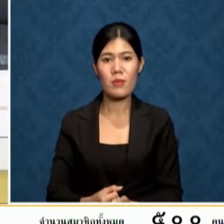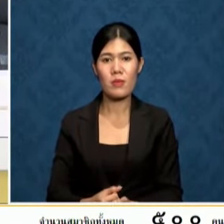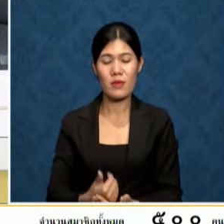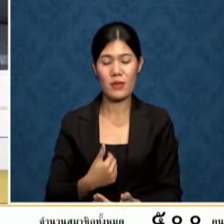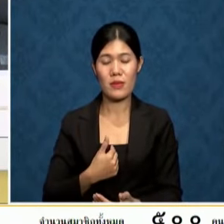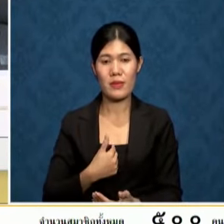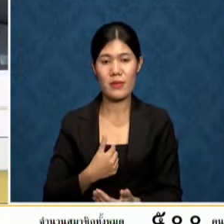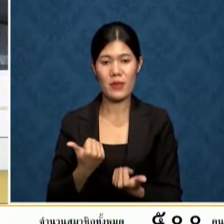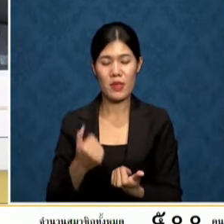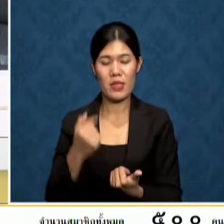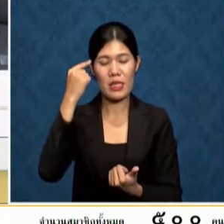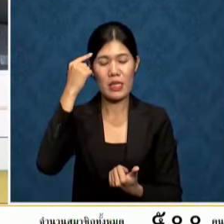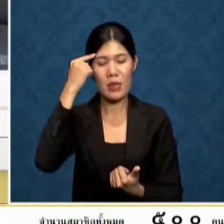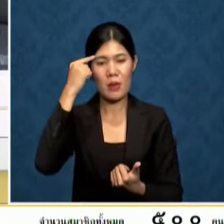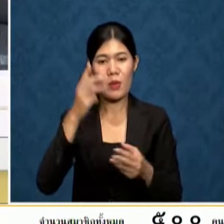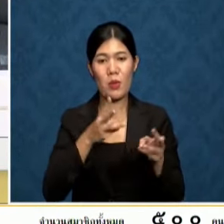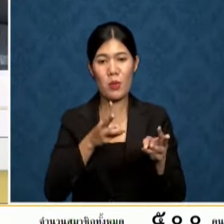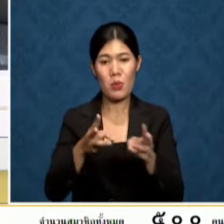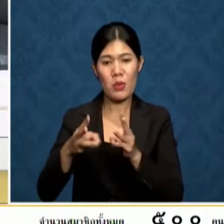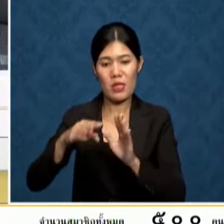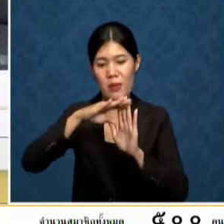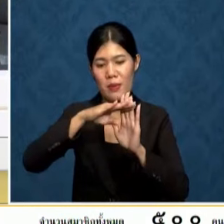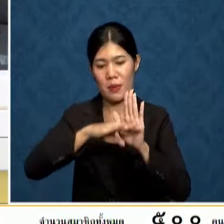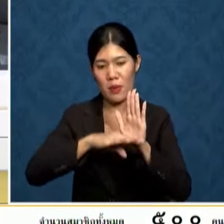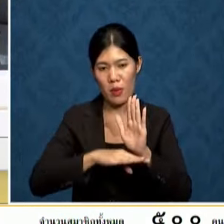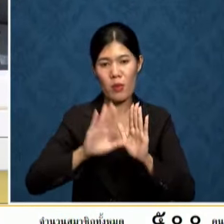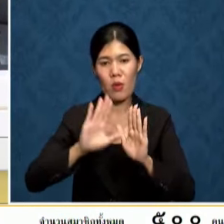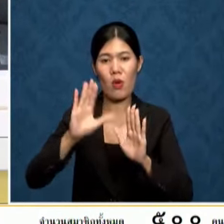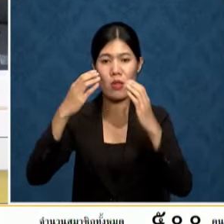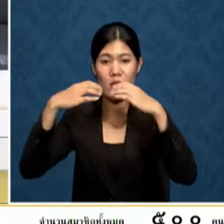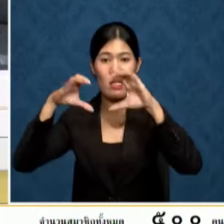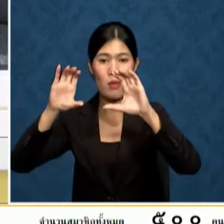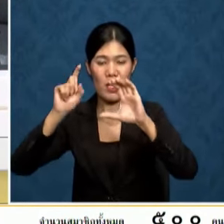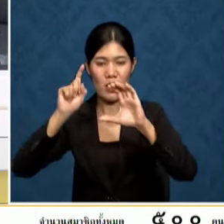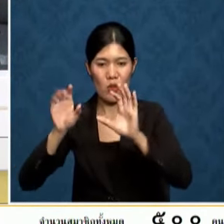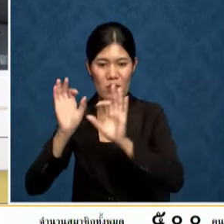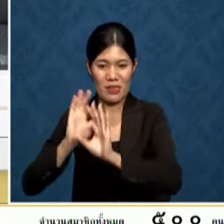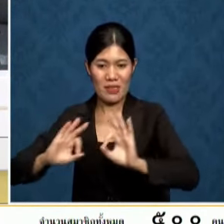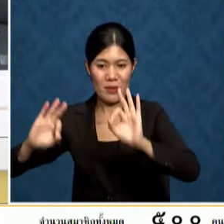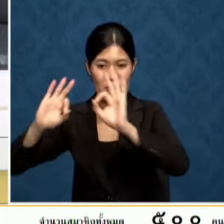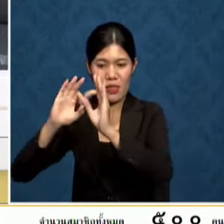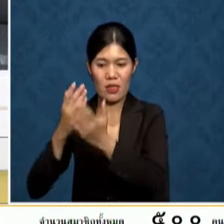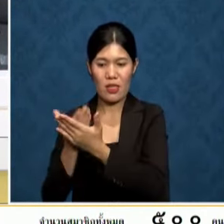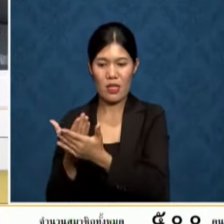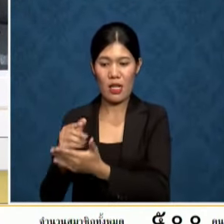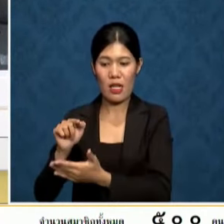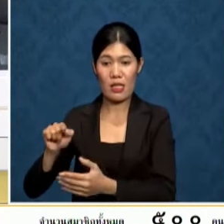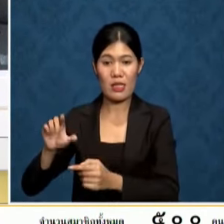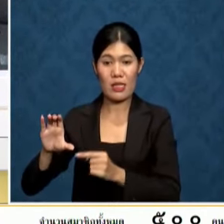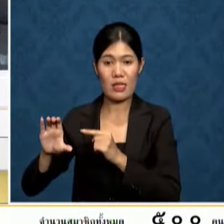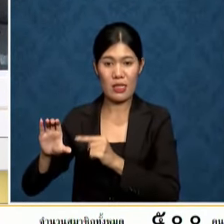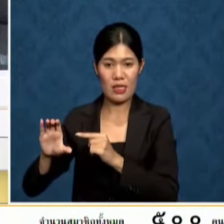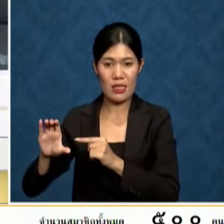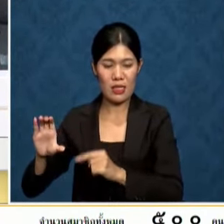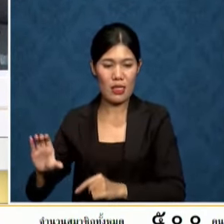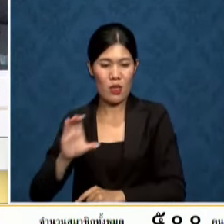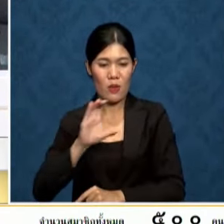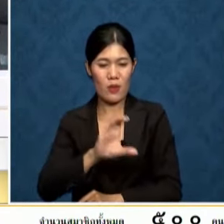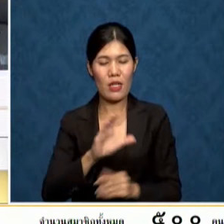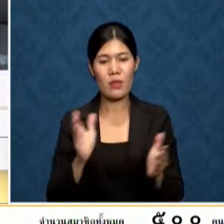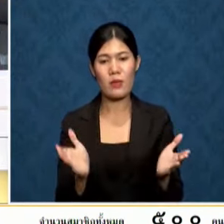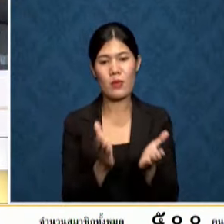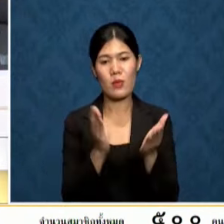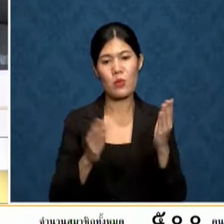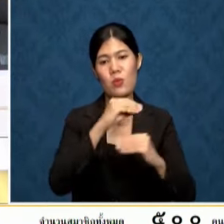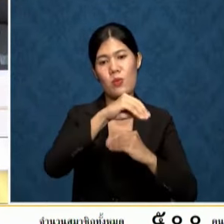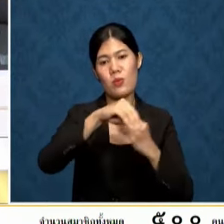เป็นแนวทางของรัฐบาลชุดปัจจุบันที่เราบอกว่าวันนี้เรามีความจำเป็นจะต้องใช้พื้นที่ทางการคลังนี้ในการกระตุ้นเศรษฐกิจให้พี่น้องประชา